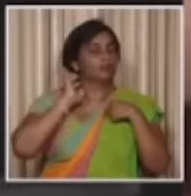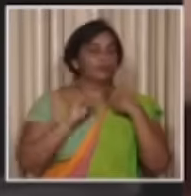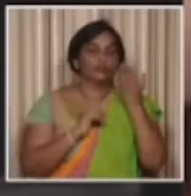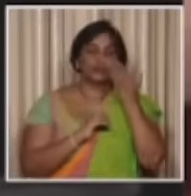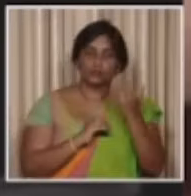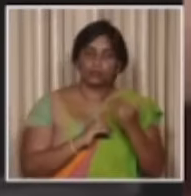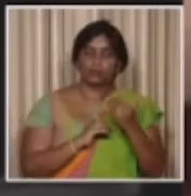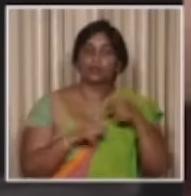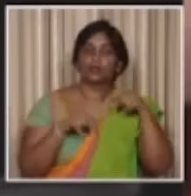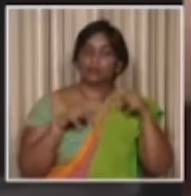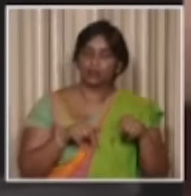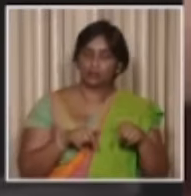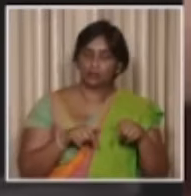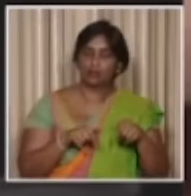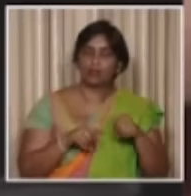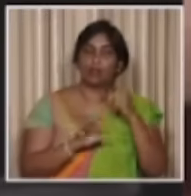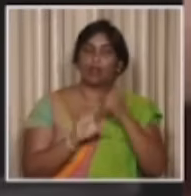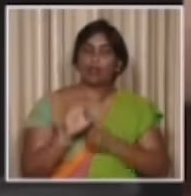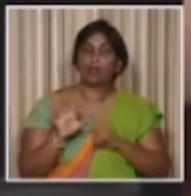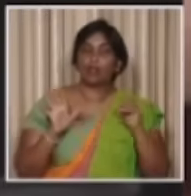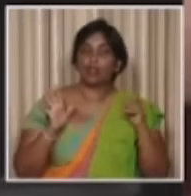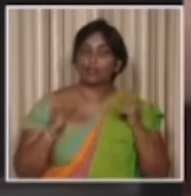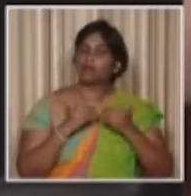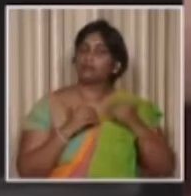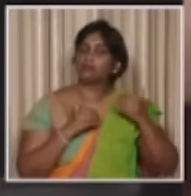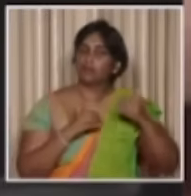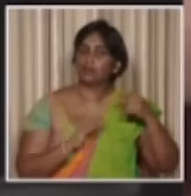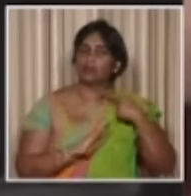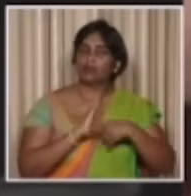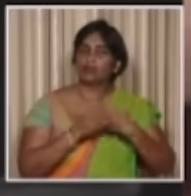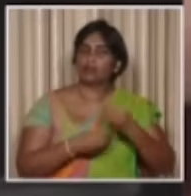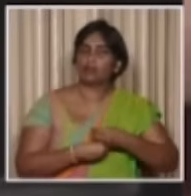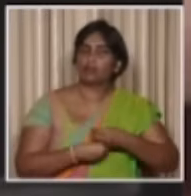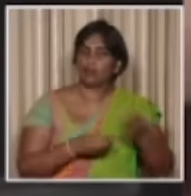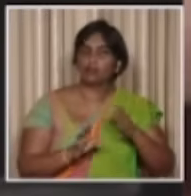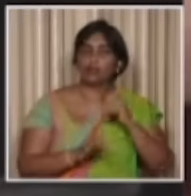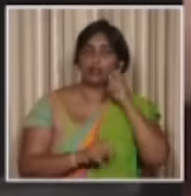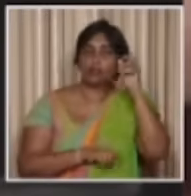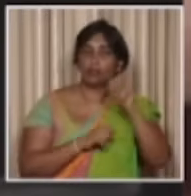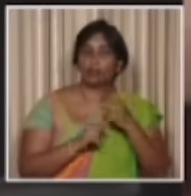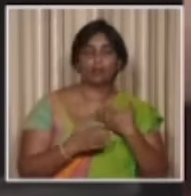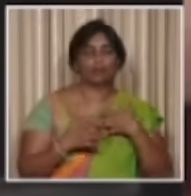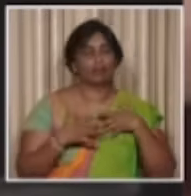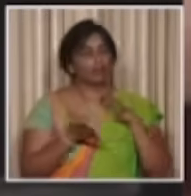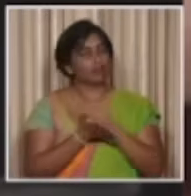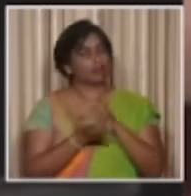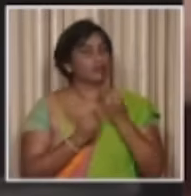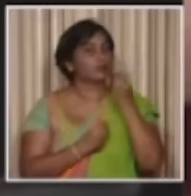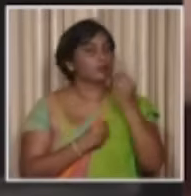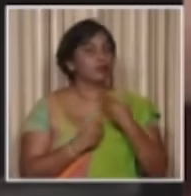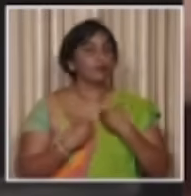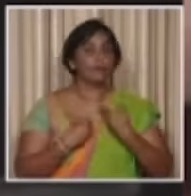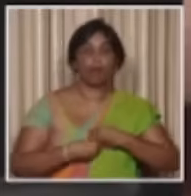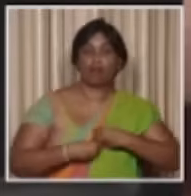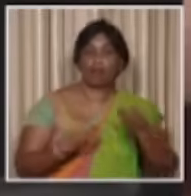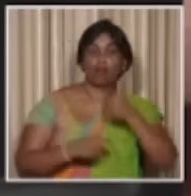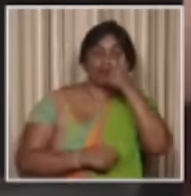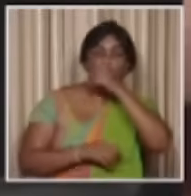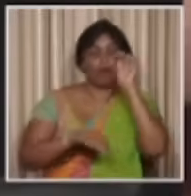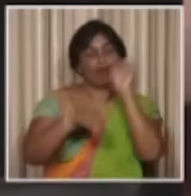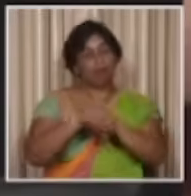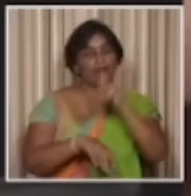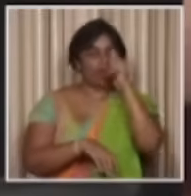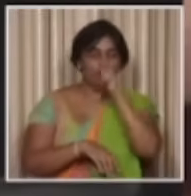දැක්කා දැන් අවුරුදු 70ක් තිස්සේ රට විනාශ කරා කියලා ජනතාවට ආතල් දෙදි. අපි විනාශ කළා අපි හොරු